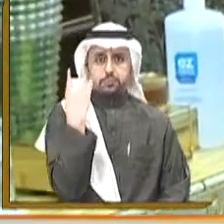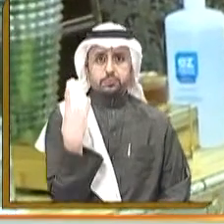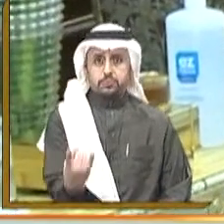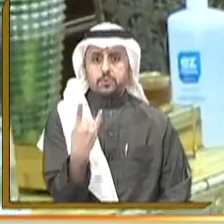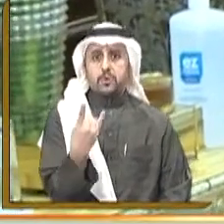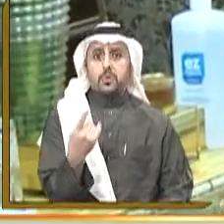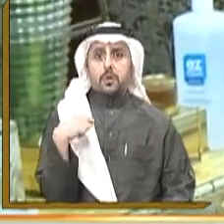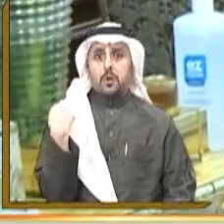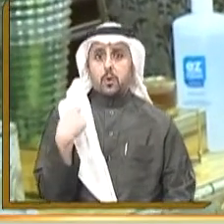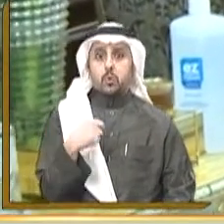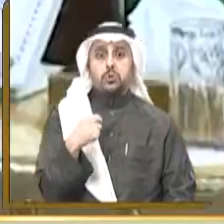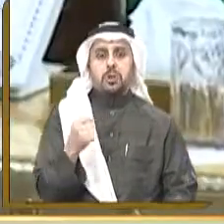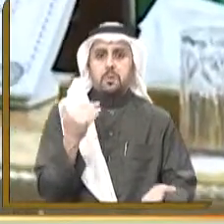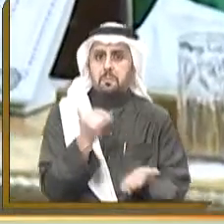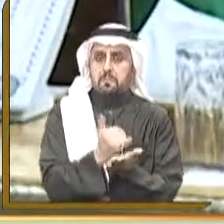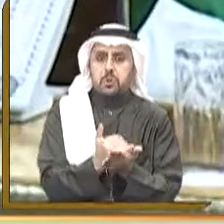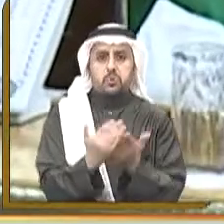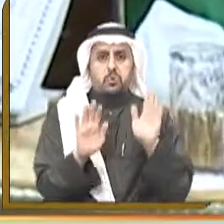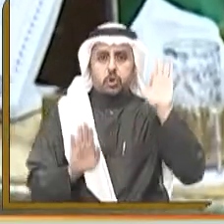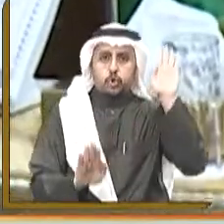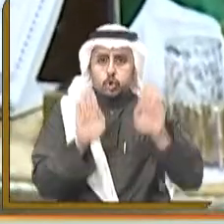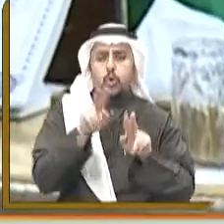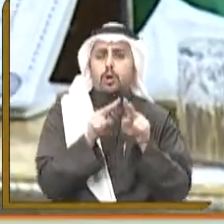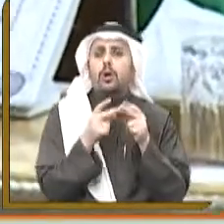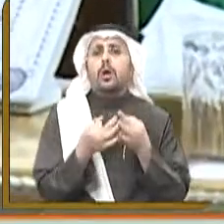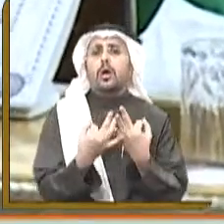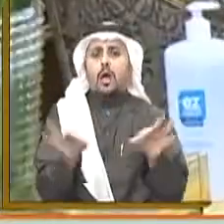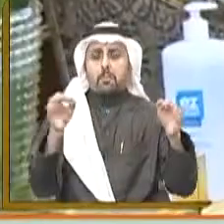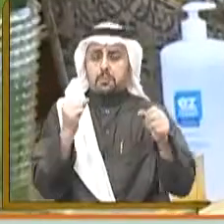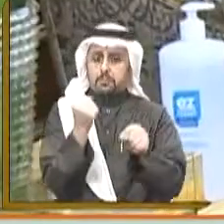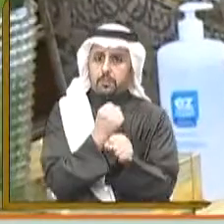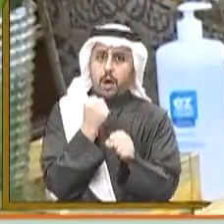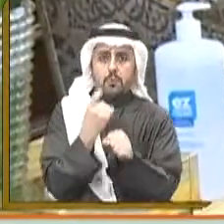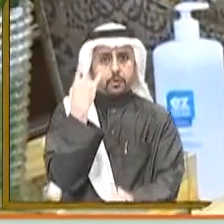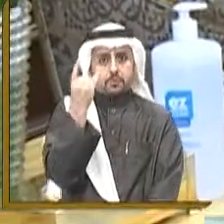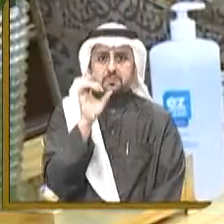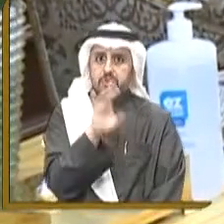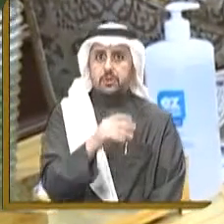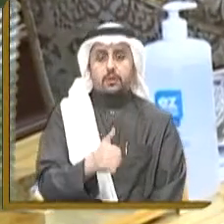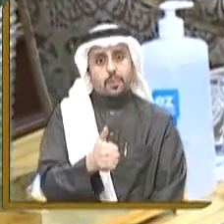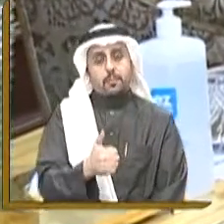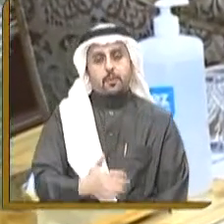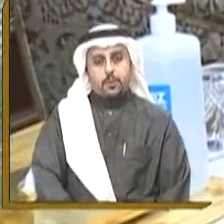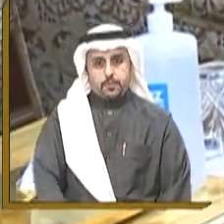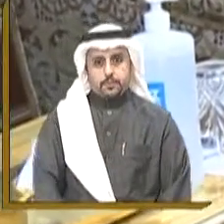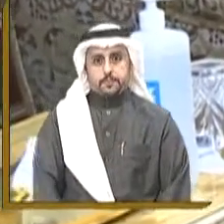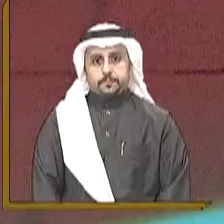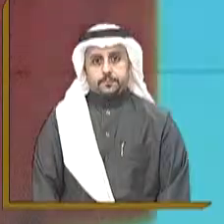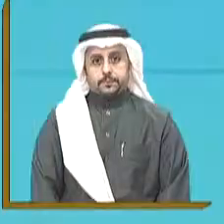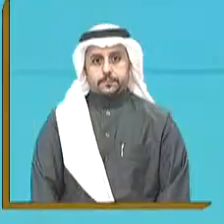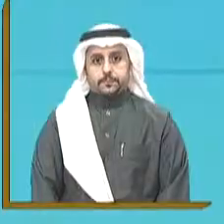الأنظمة والقرارات التي أسهمت في دعم وتطوير أداء الأجهزة الحكومية.